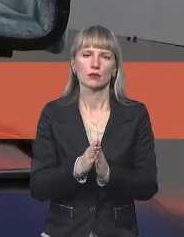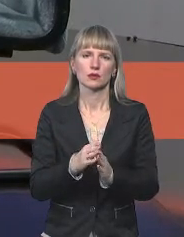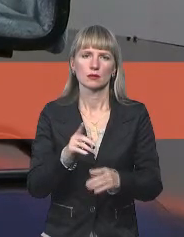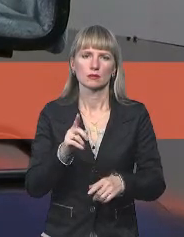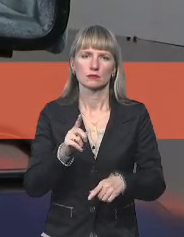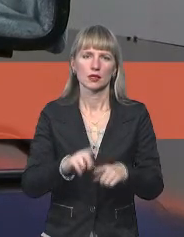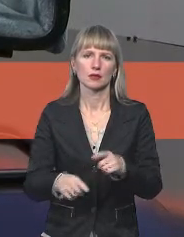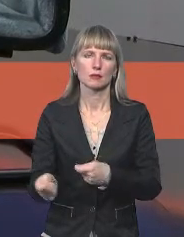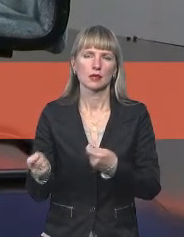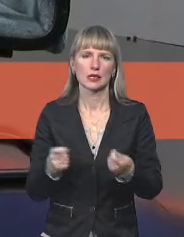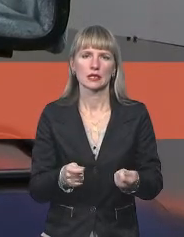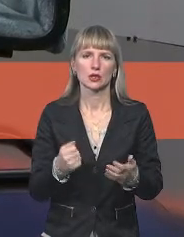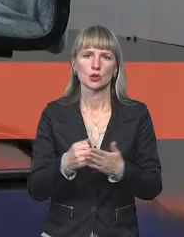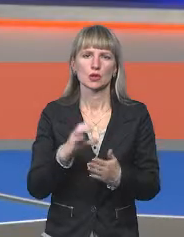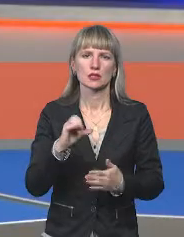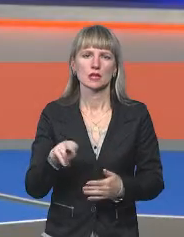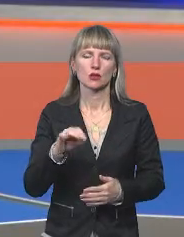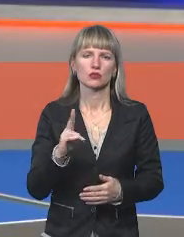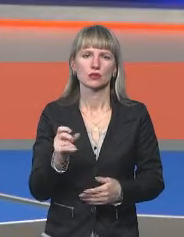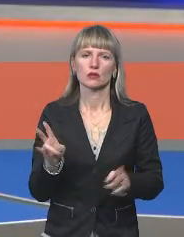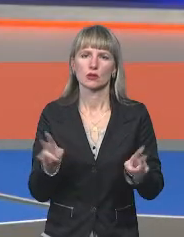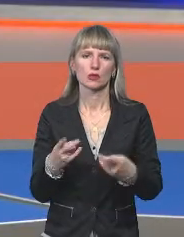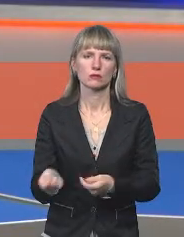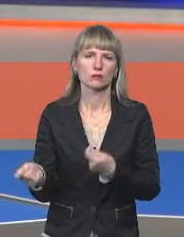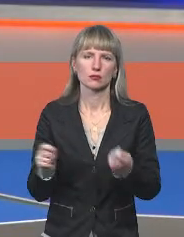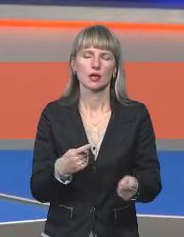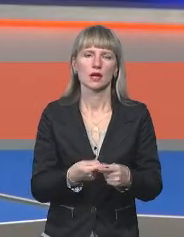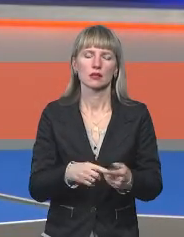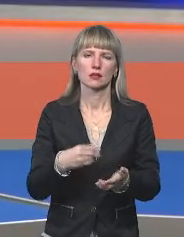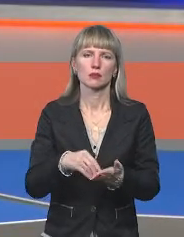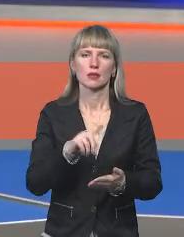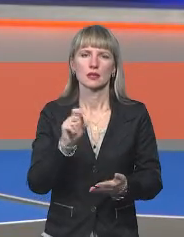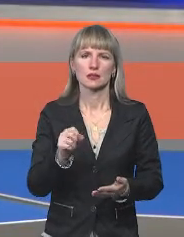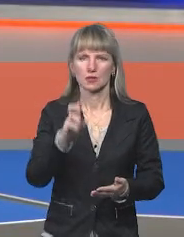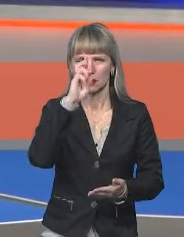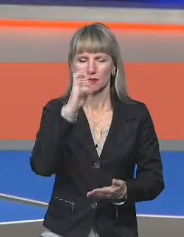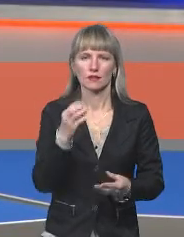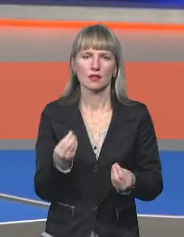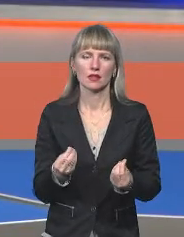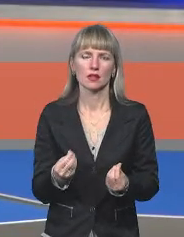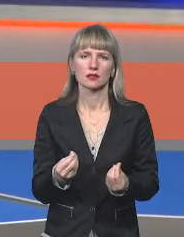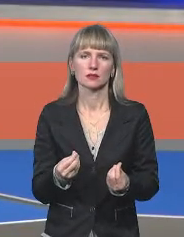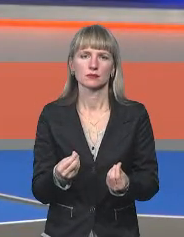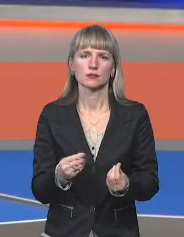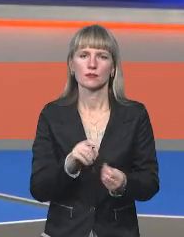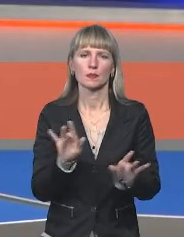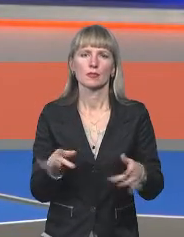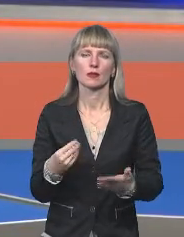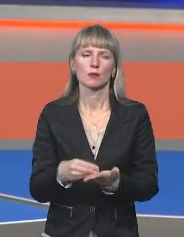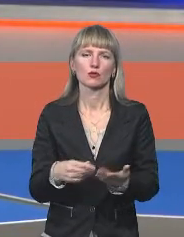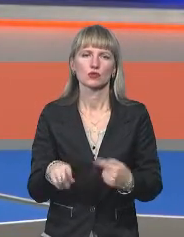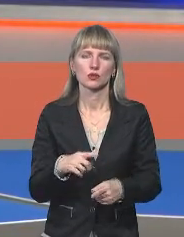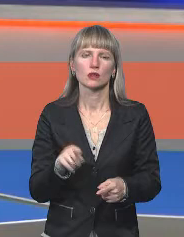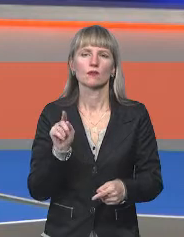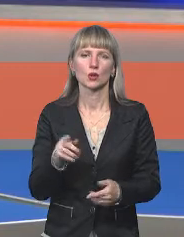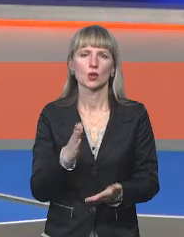садочка, видаючи їм списки. Тобто немає потреби нести, бо це закуплено за державний рахунок, за місцевий бюджет, за рахунок бюджету.